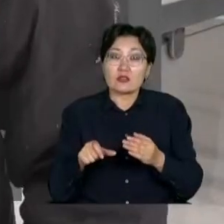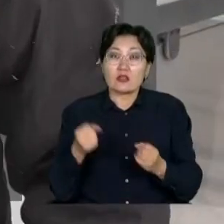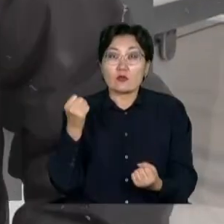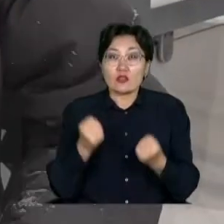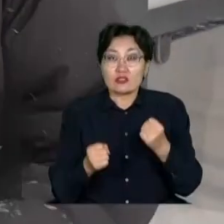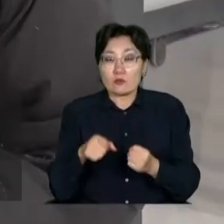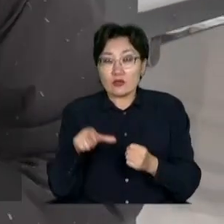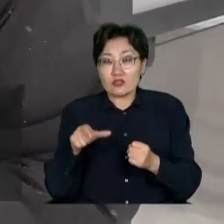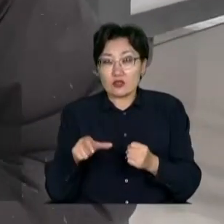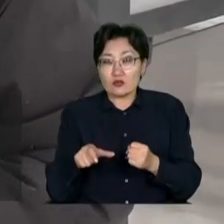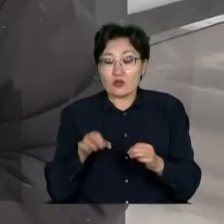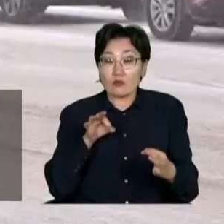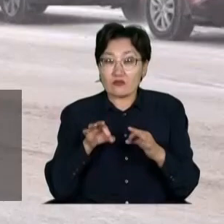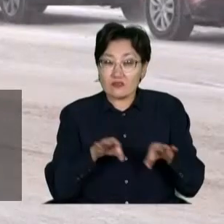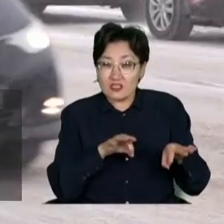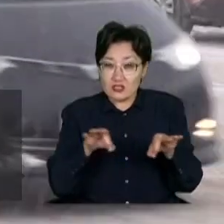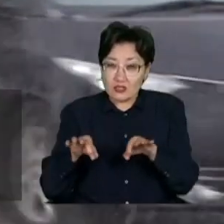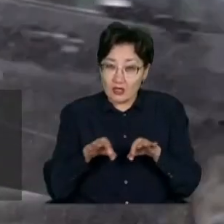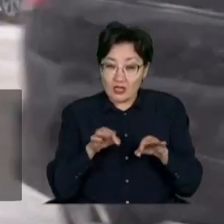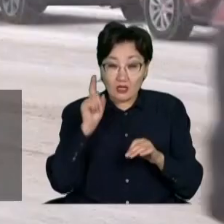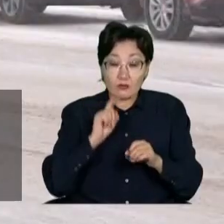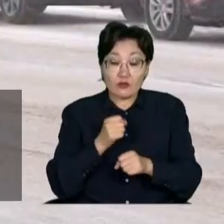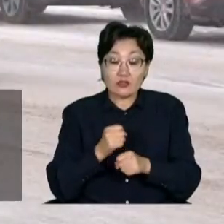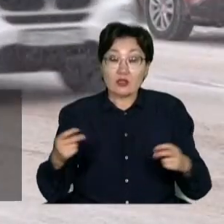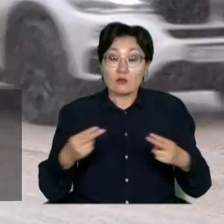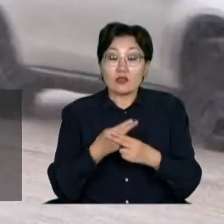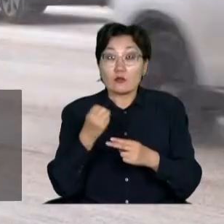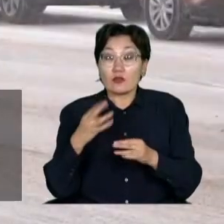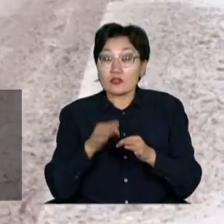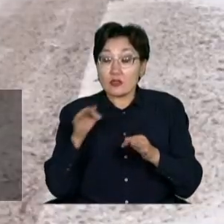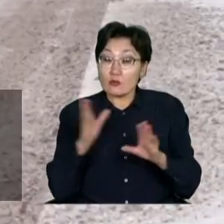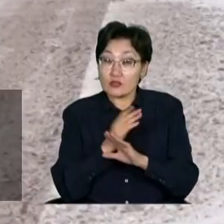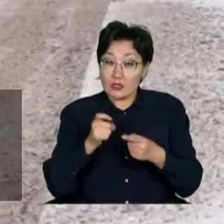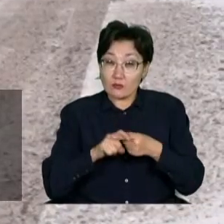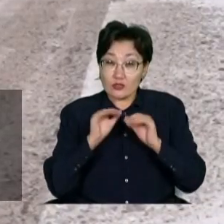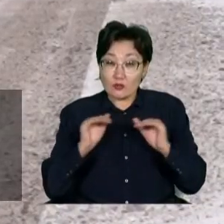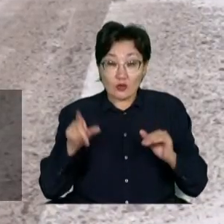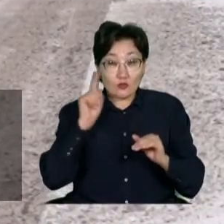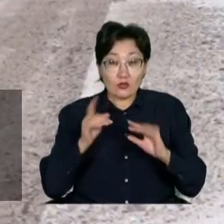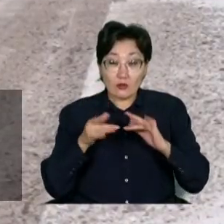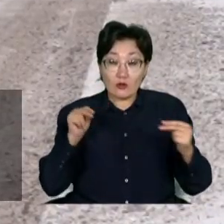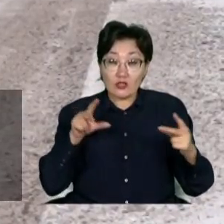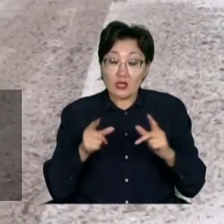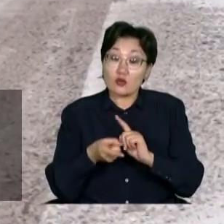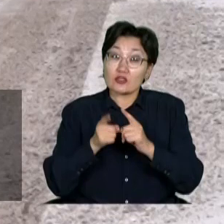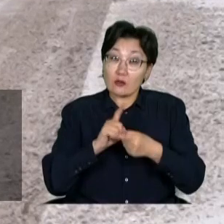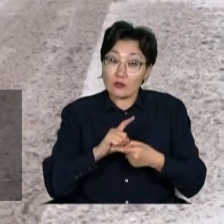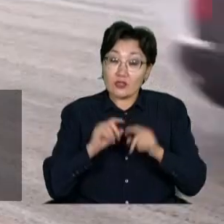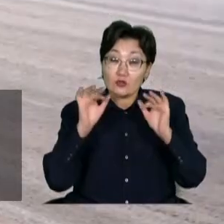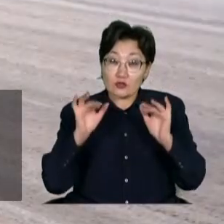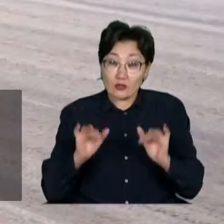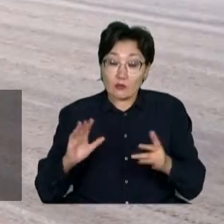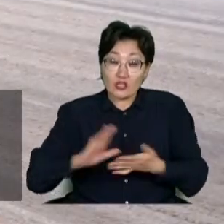тұрпалар жүргенге ыңғайлатып жасап жатыр. Астана мен бірнеше өңірде ауа райына байланысты оқушылар уақытша онлайн оқуға көшті. Қалың қар